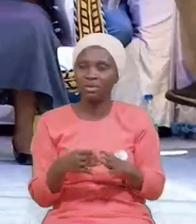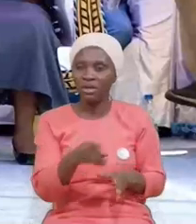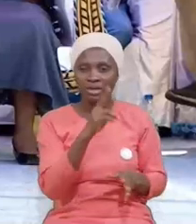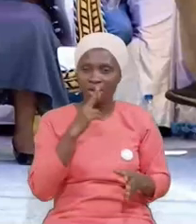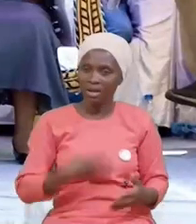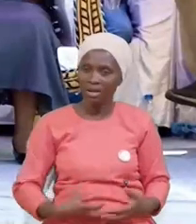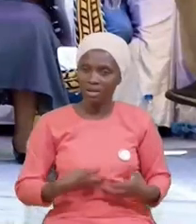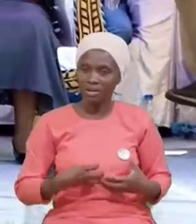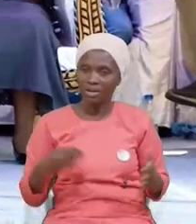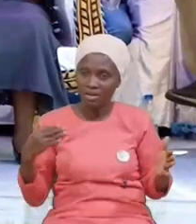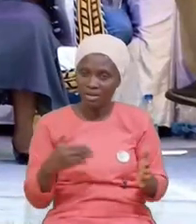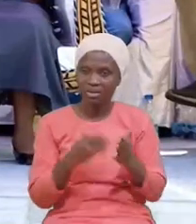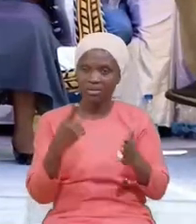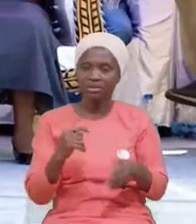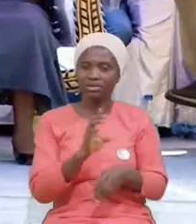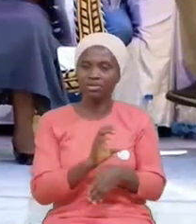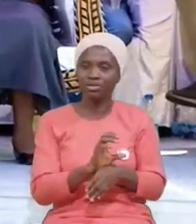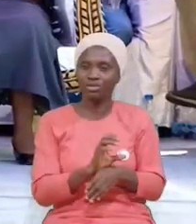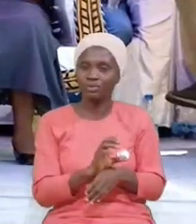Ils sont en colère contre l'Église.